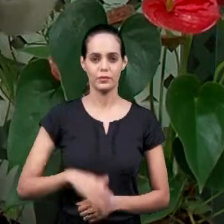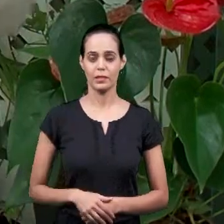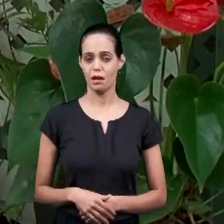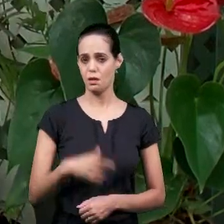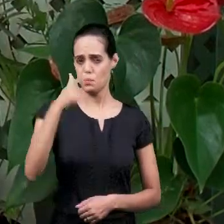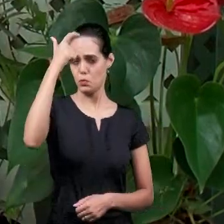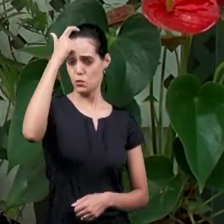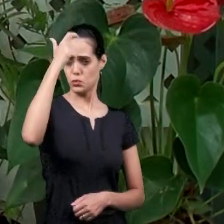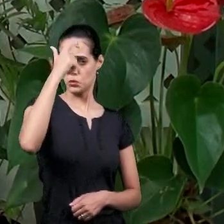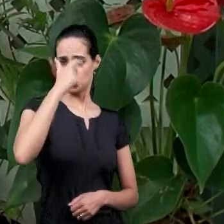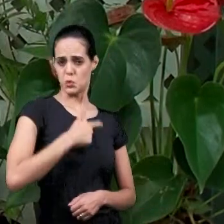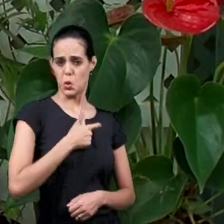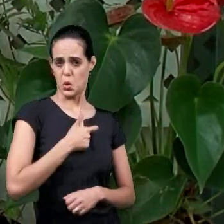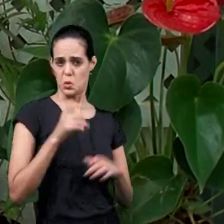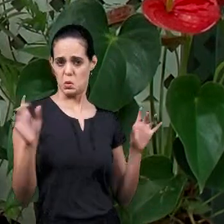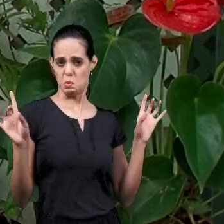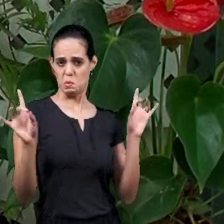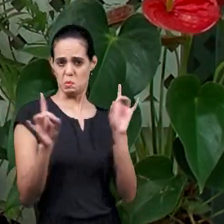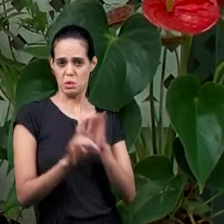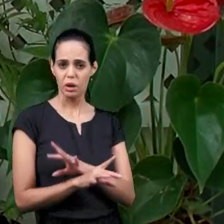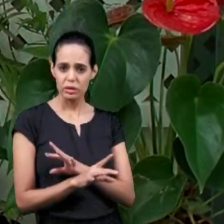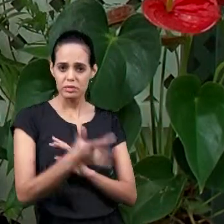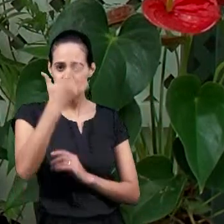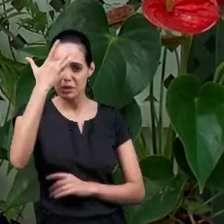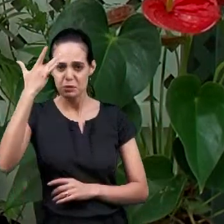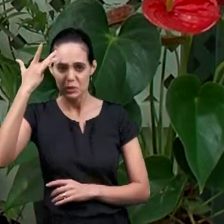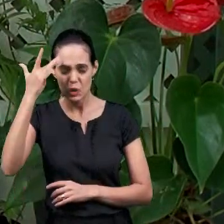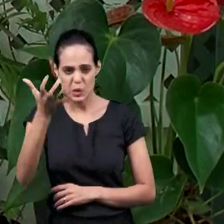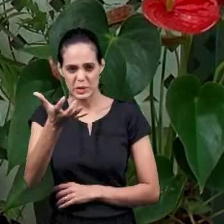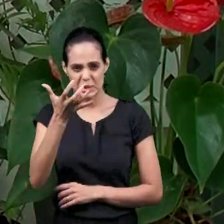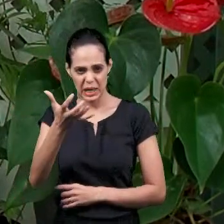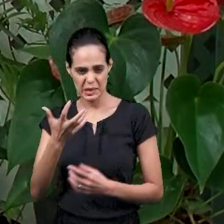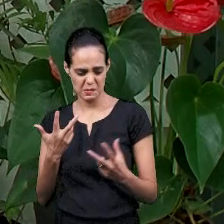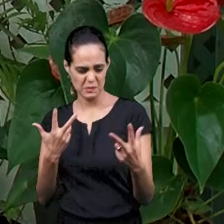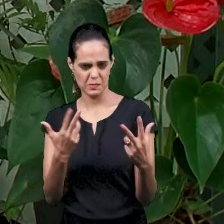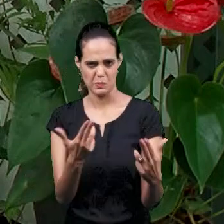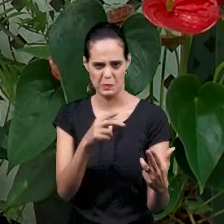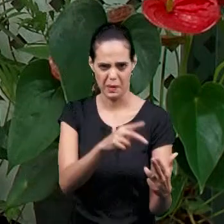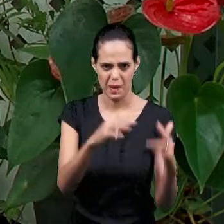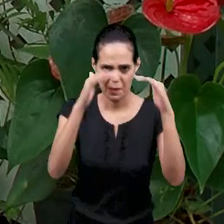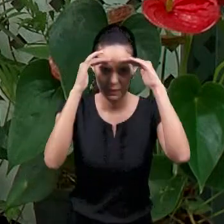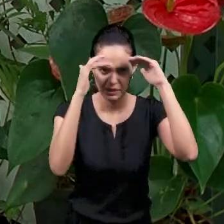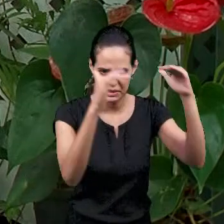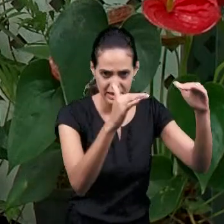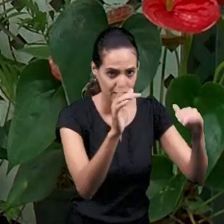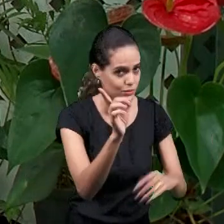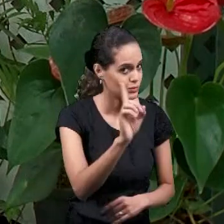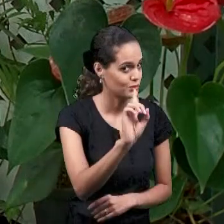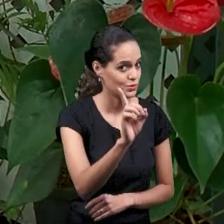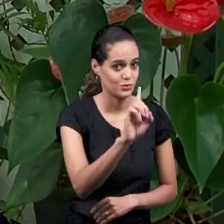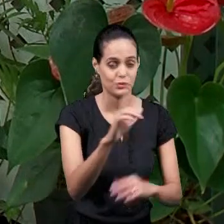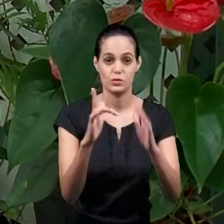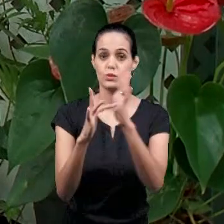que je suis ceci, je suis cela. Tout le monde veut être. Jésus,